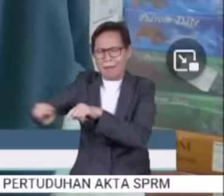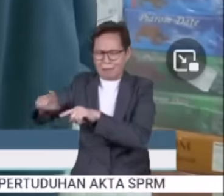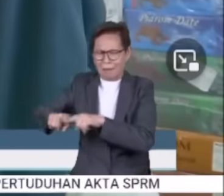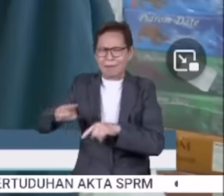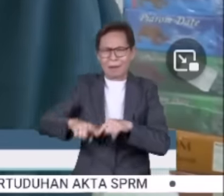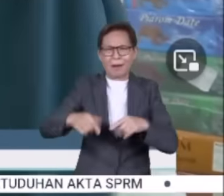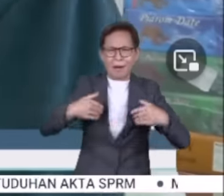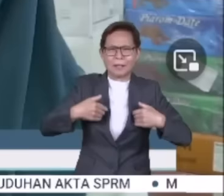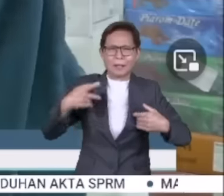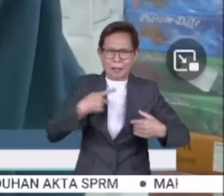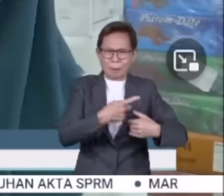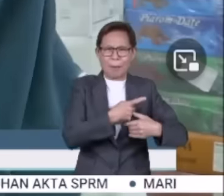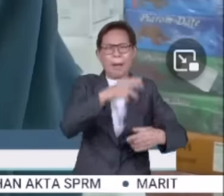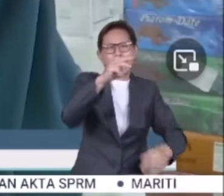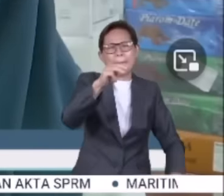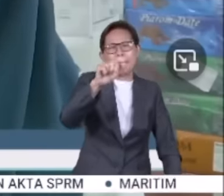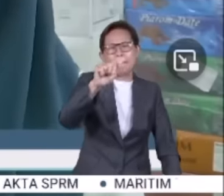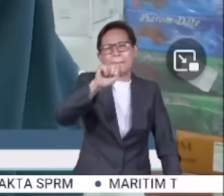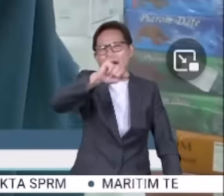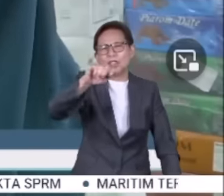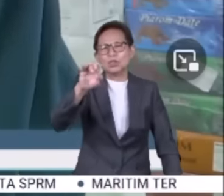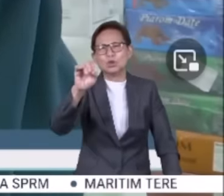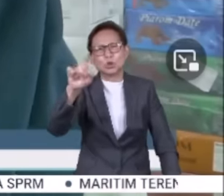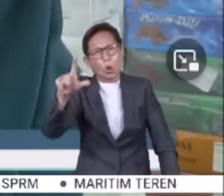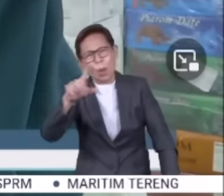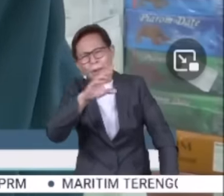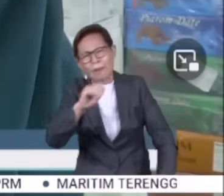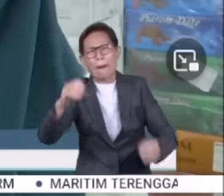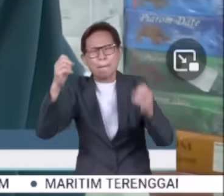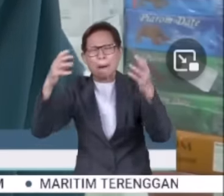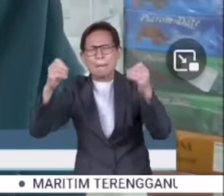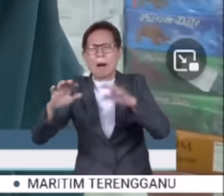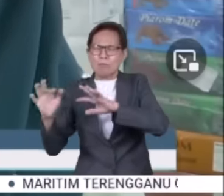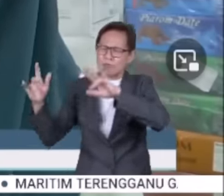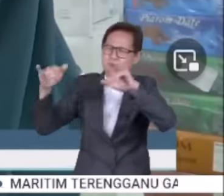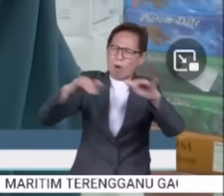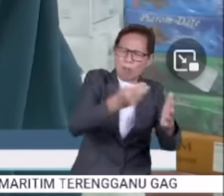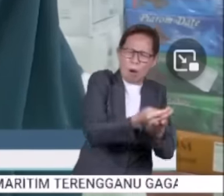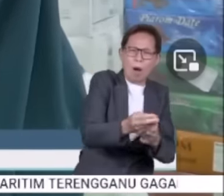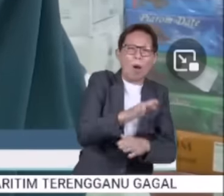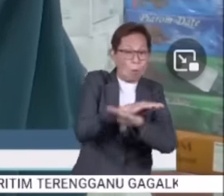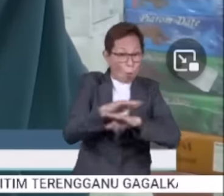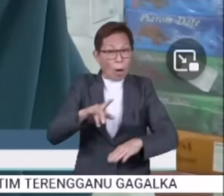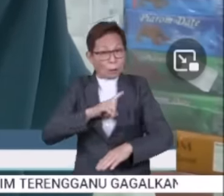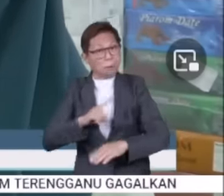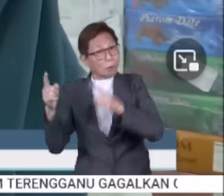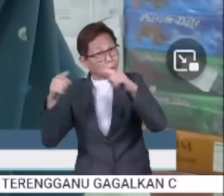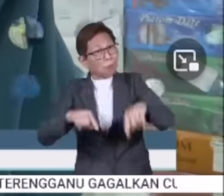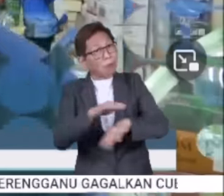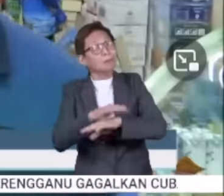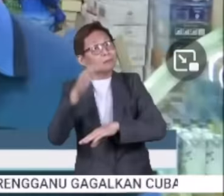Macam kami ada medjol, memang banyak jenis kurma lah. Ramai lah pergi sini. Yang bukan muslim pun ramai pergi sini.